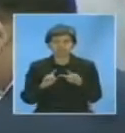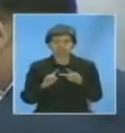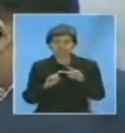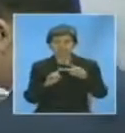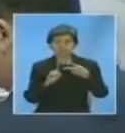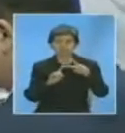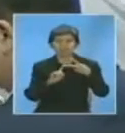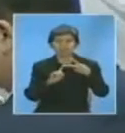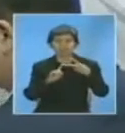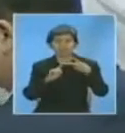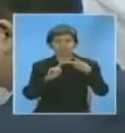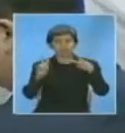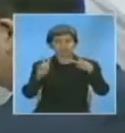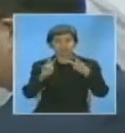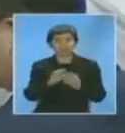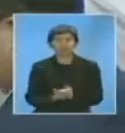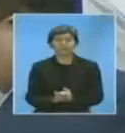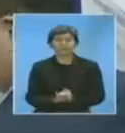สุรชัย